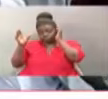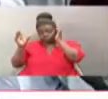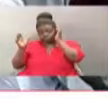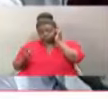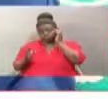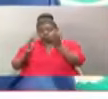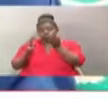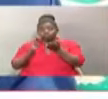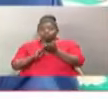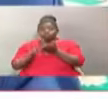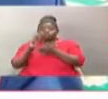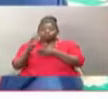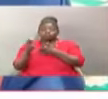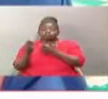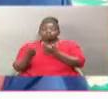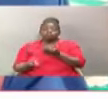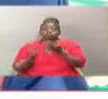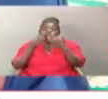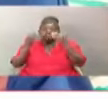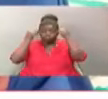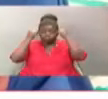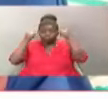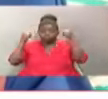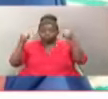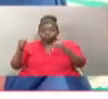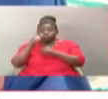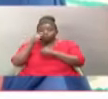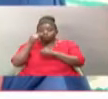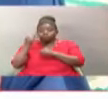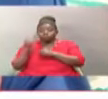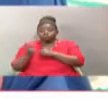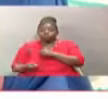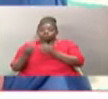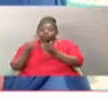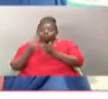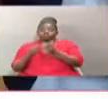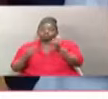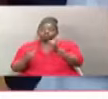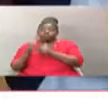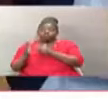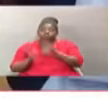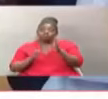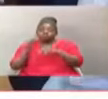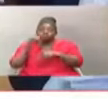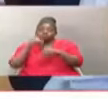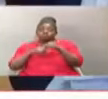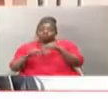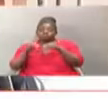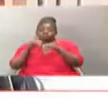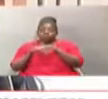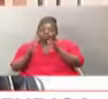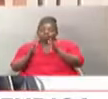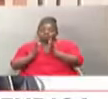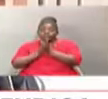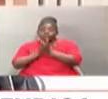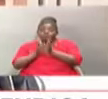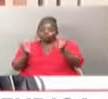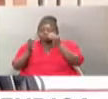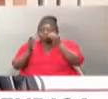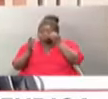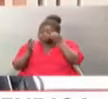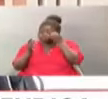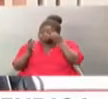Shekisima sesimba simye president Museveni olwokubadduka yana esimbi zategese okulonda okwetoola eggwanga. Gavumenti okuvanyuma